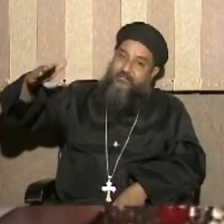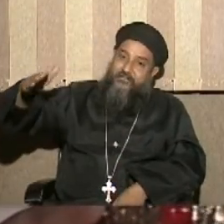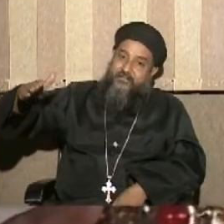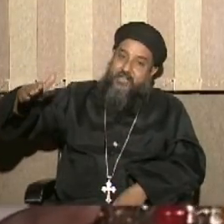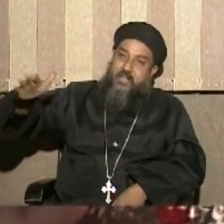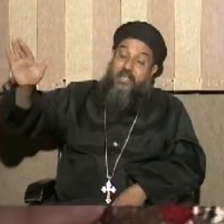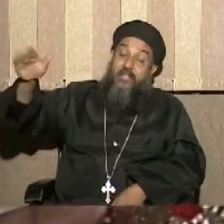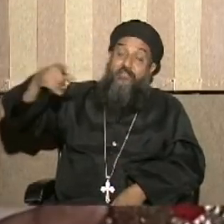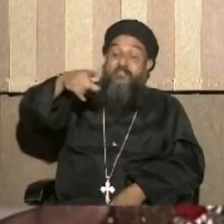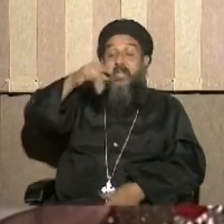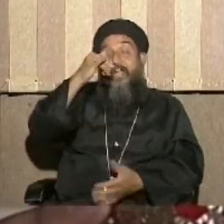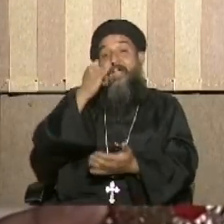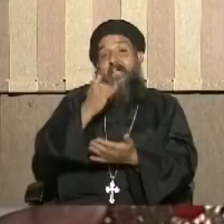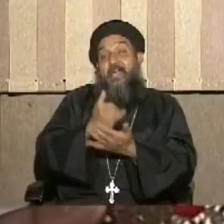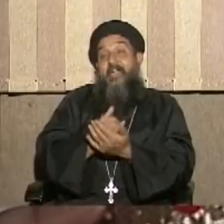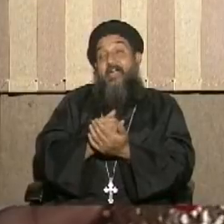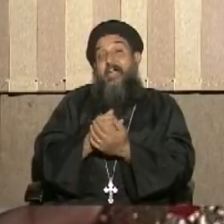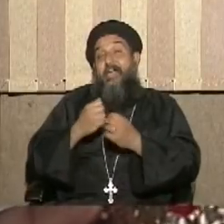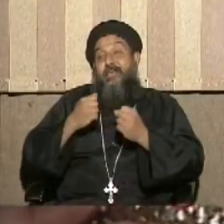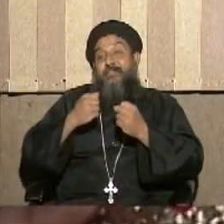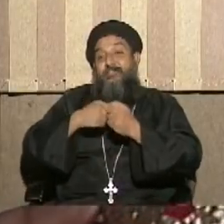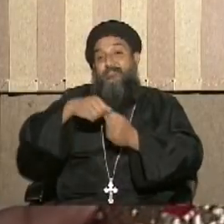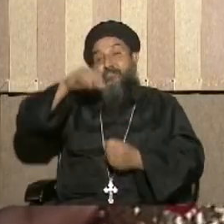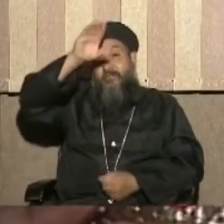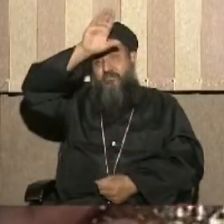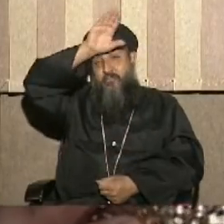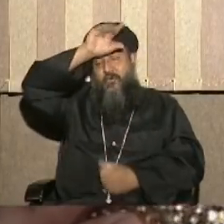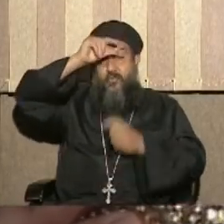وانت خدت الملك والتاج